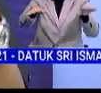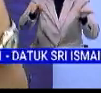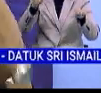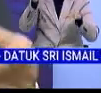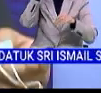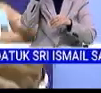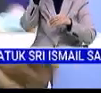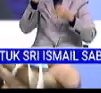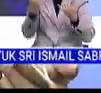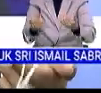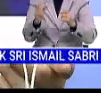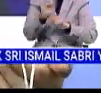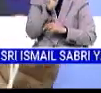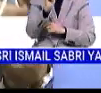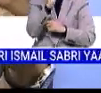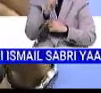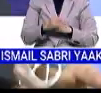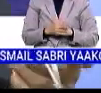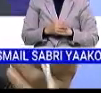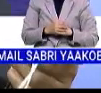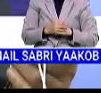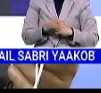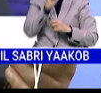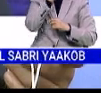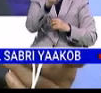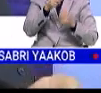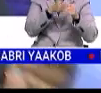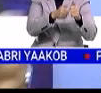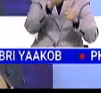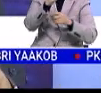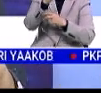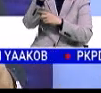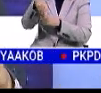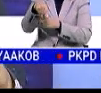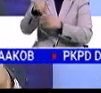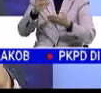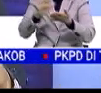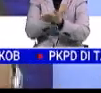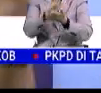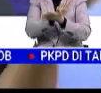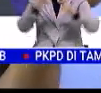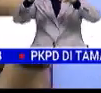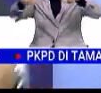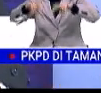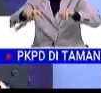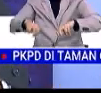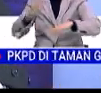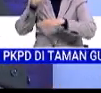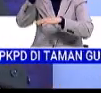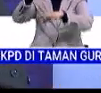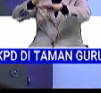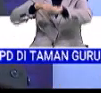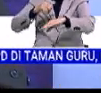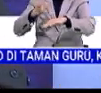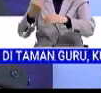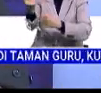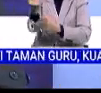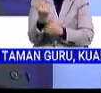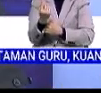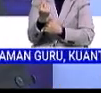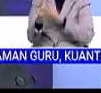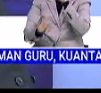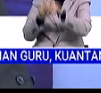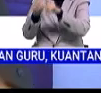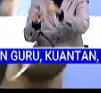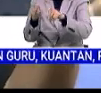dalam kes sebegini, wajarnya SOP polis ialah buka kertas siasatan. Dia akan dipanggil, dirakamkan kenyataan dia,